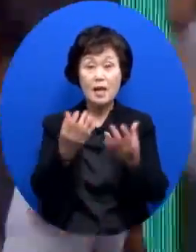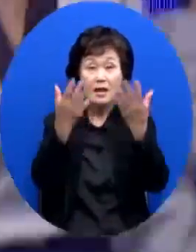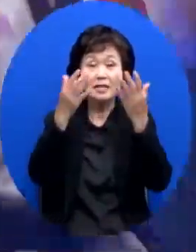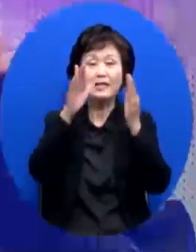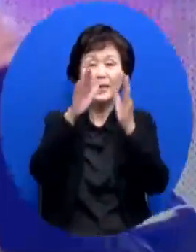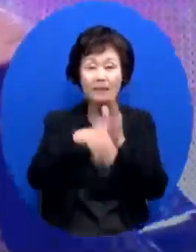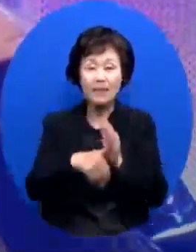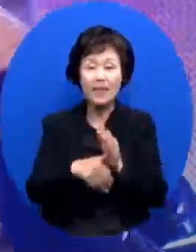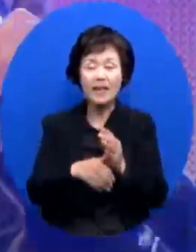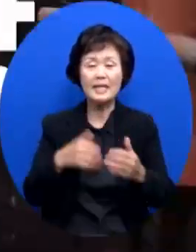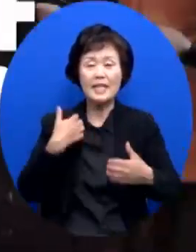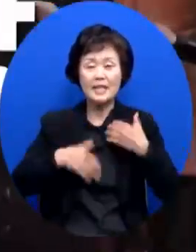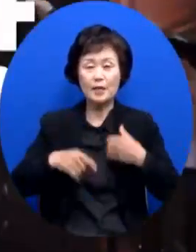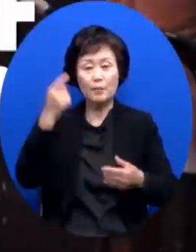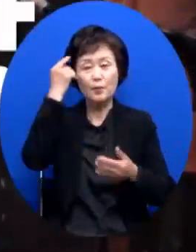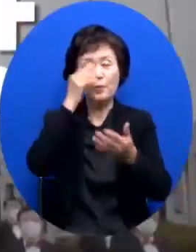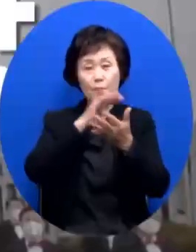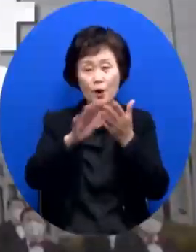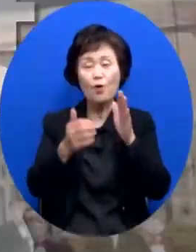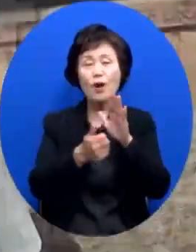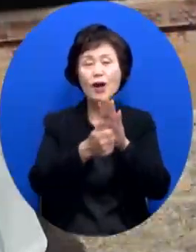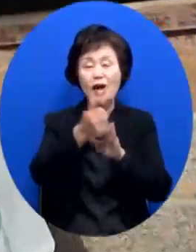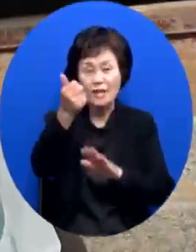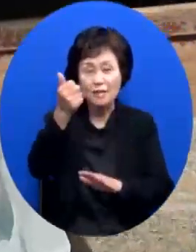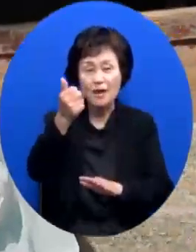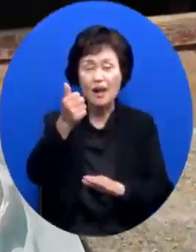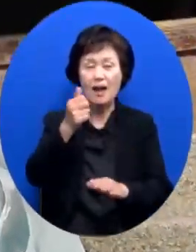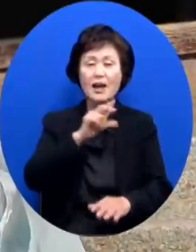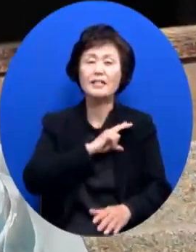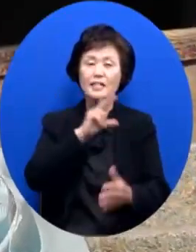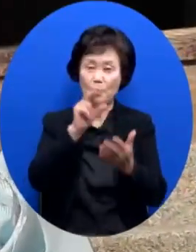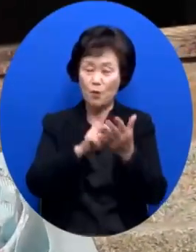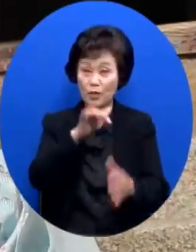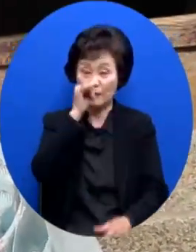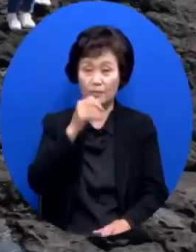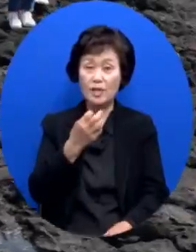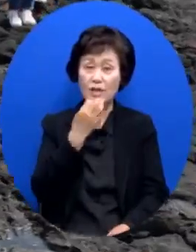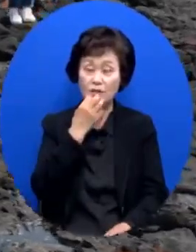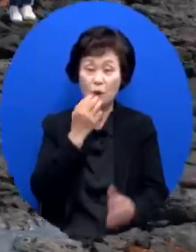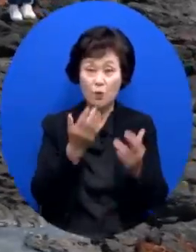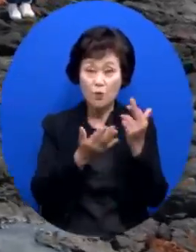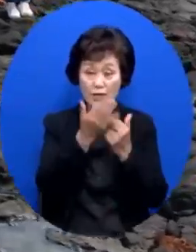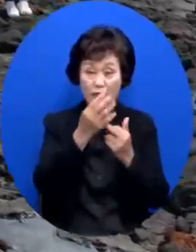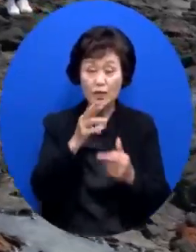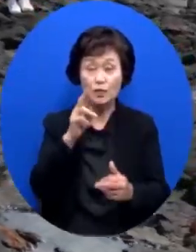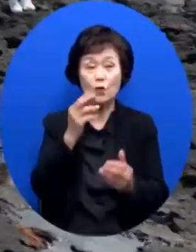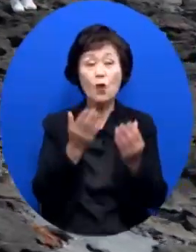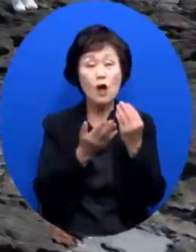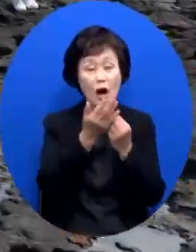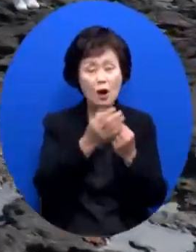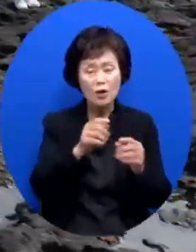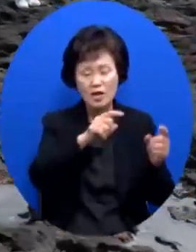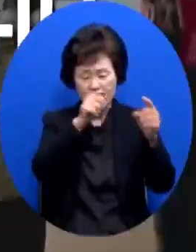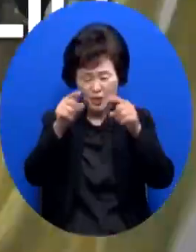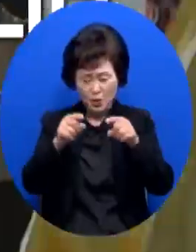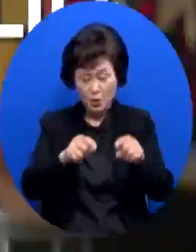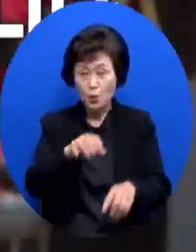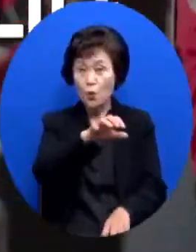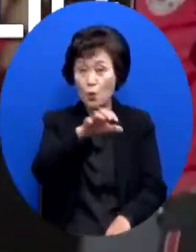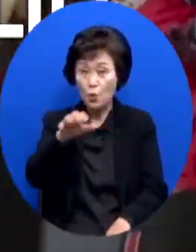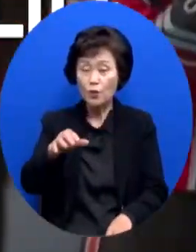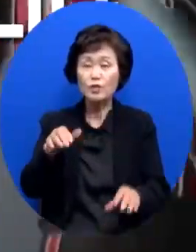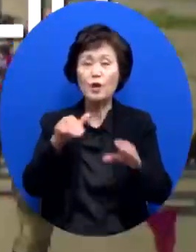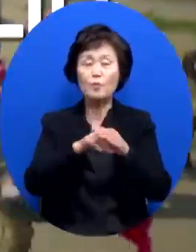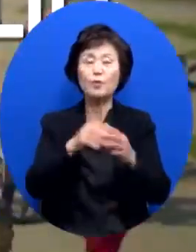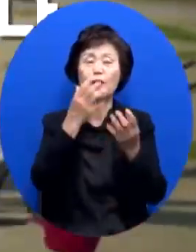평화, 희망을 테마로 하고 있습니다. 서울과 제주도, 강화도 등 전국 각지에서 문화 공연과